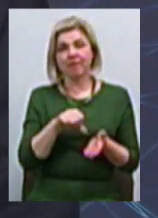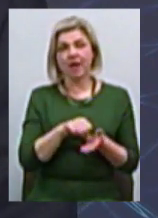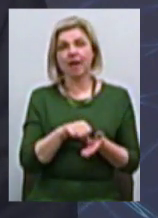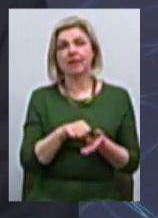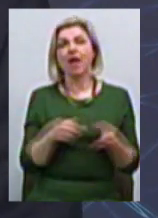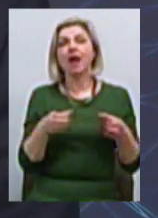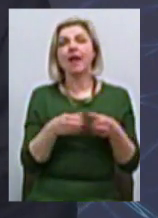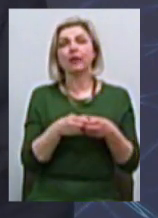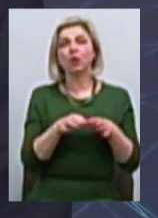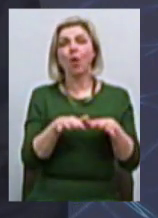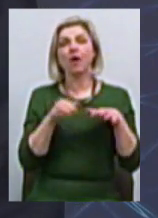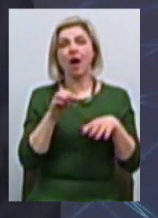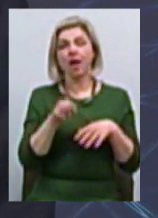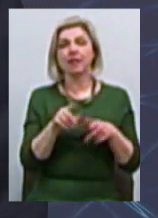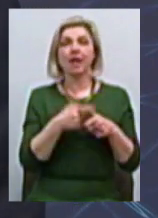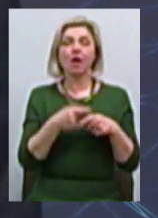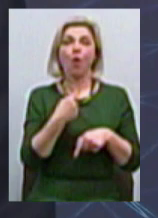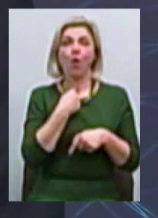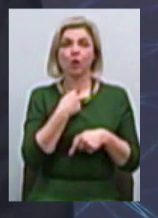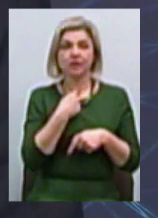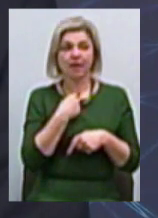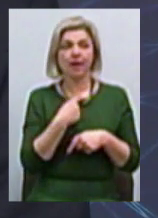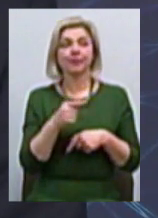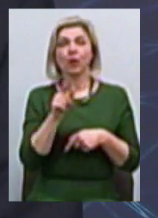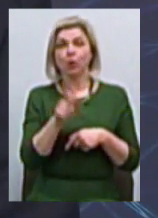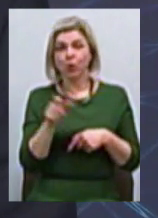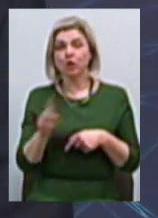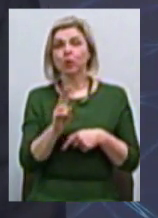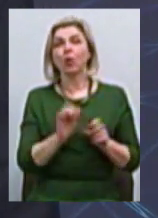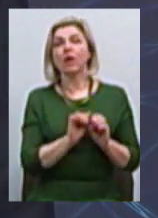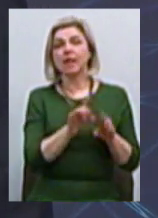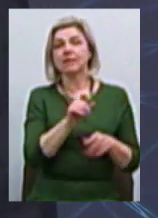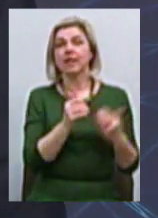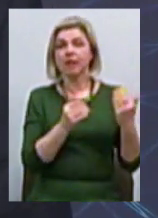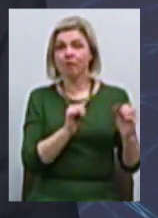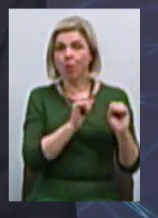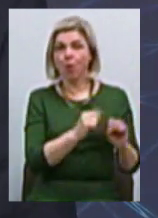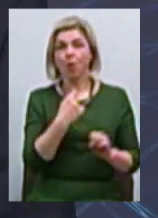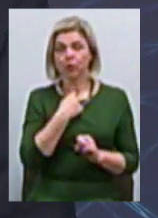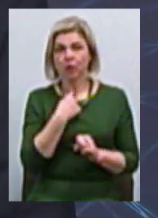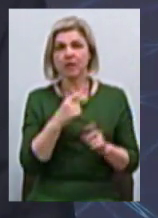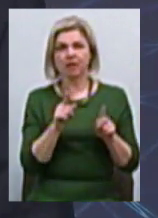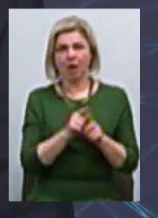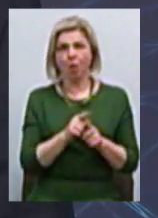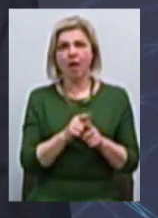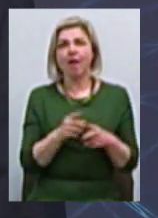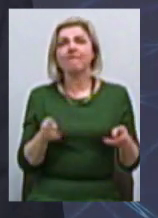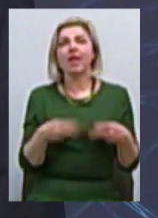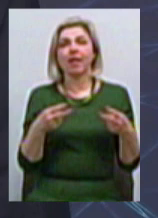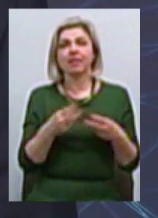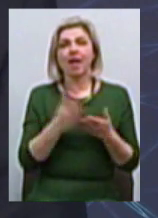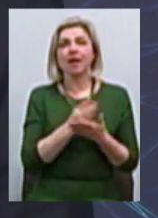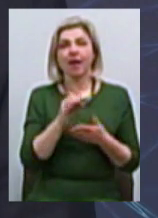электорат, это голоса, да, этих людей, аудитория, которая дала за него голос, абсолютный такой винегрет, по моему мнению,